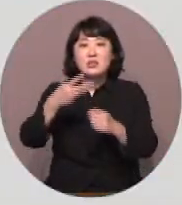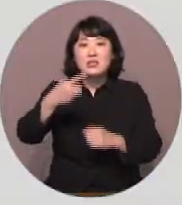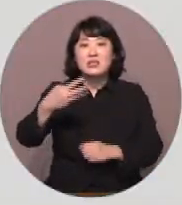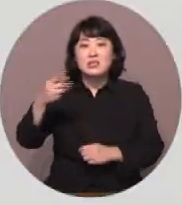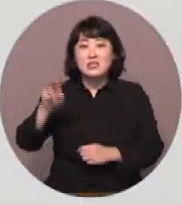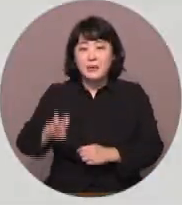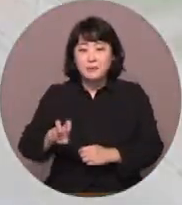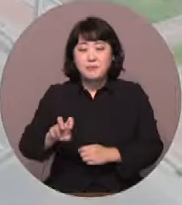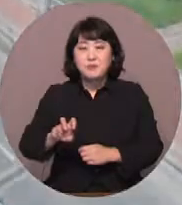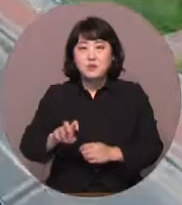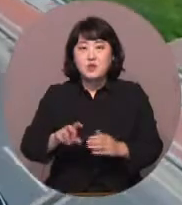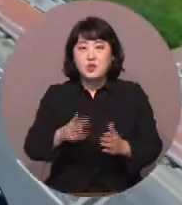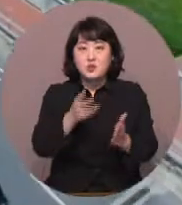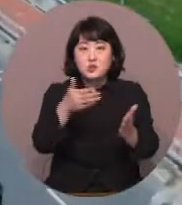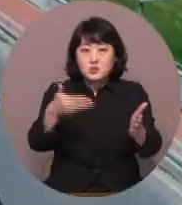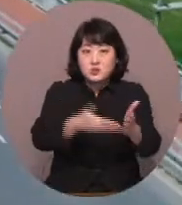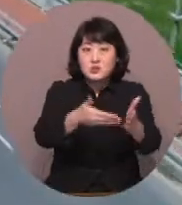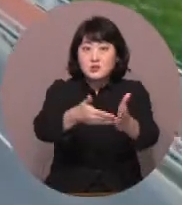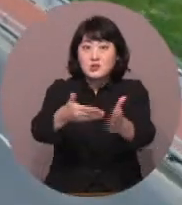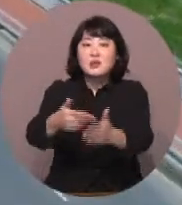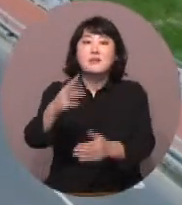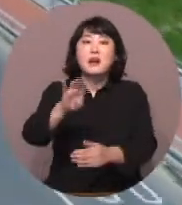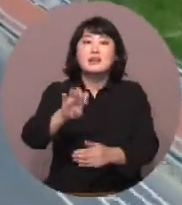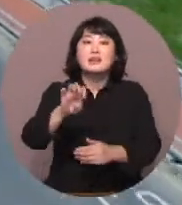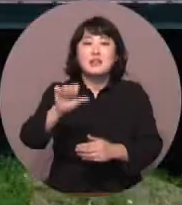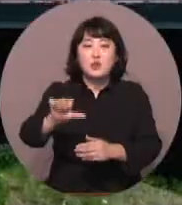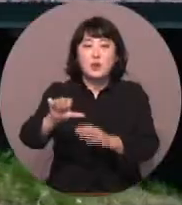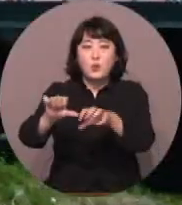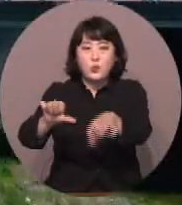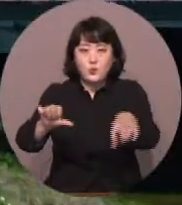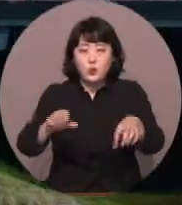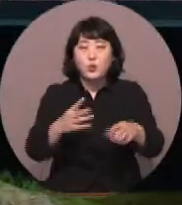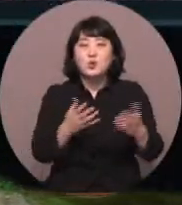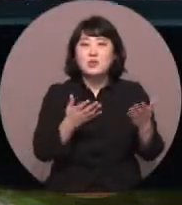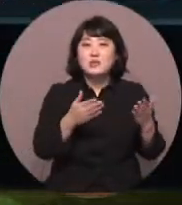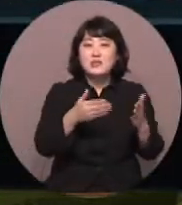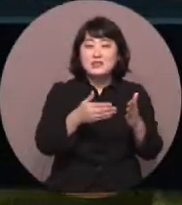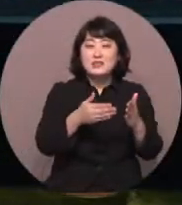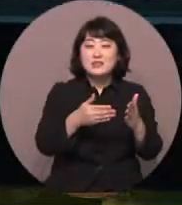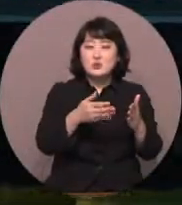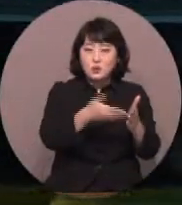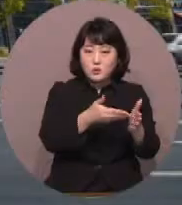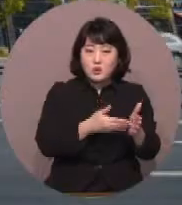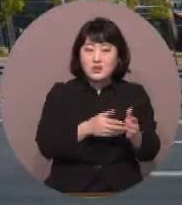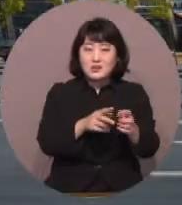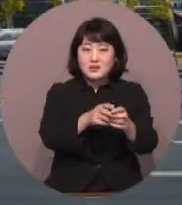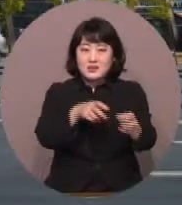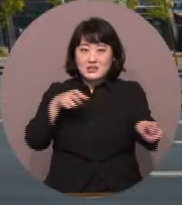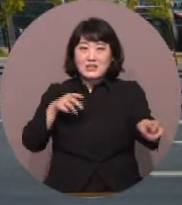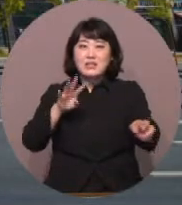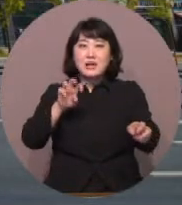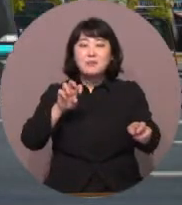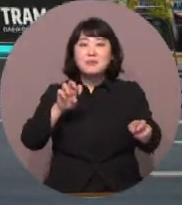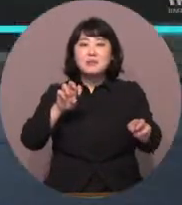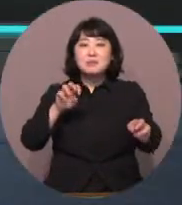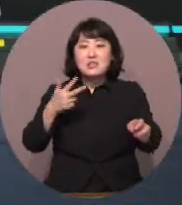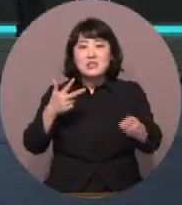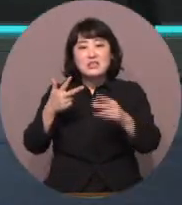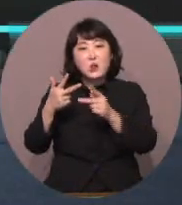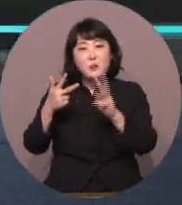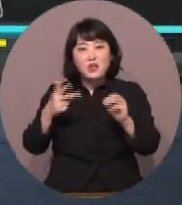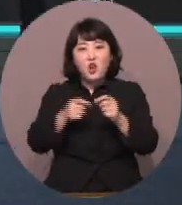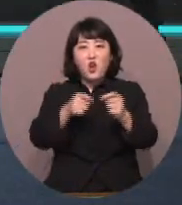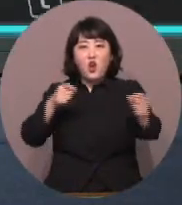정거장 45 꽃과 연축동 차량기지 연 연장 37.8 킴 부터 구사 구간을 건설하는